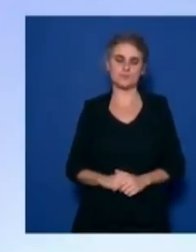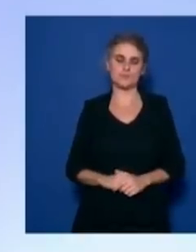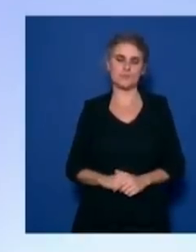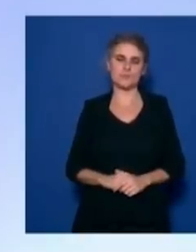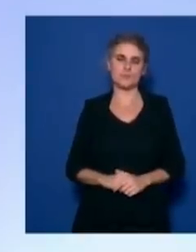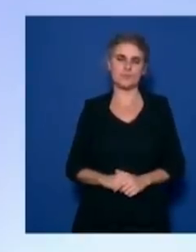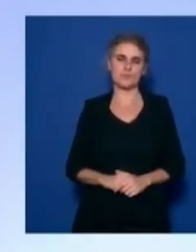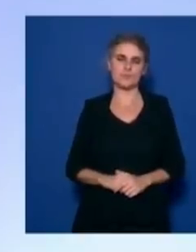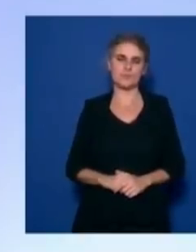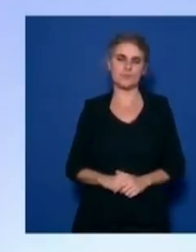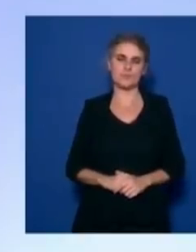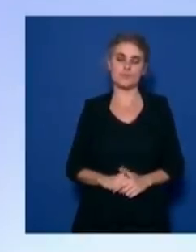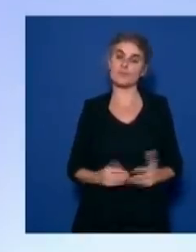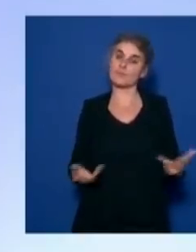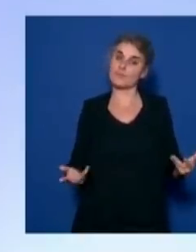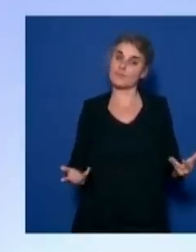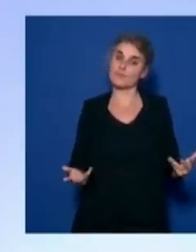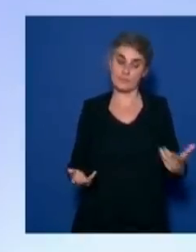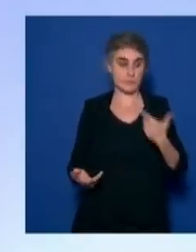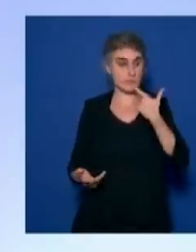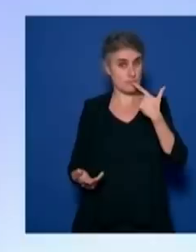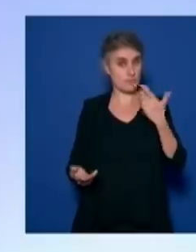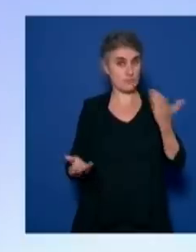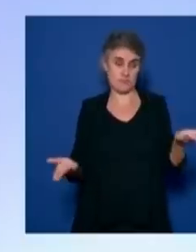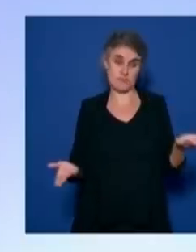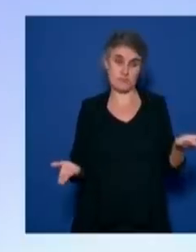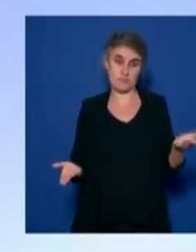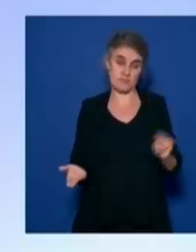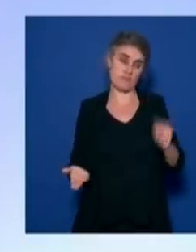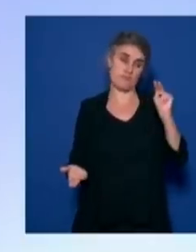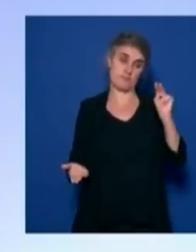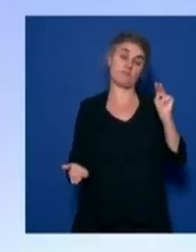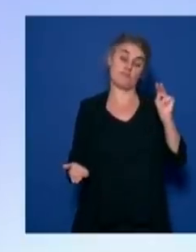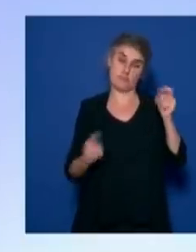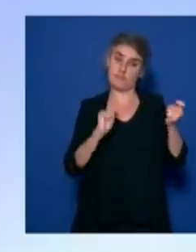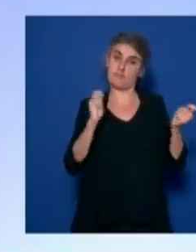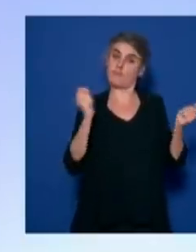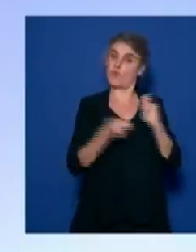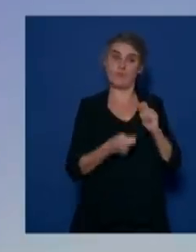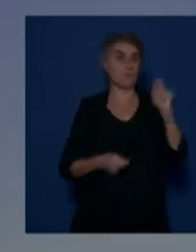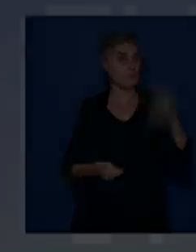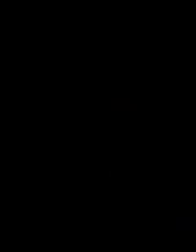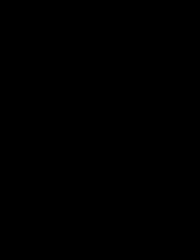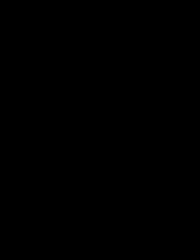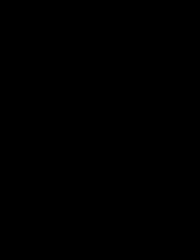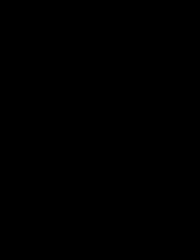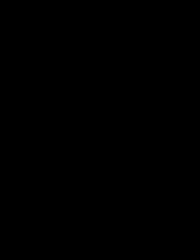nous changeons donc de paradigme c'est une nécessité